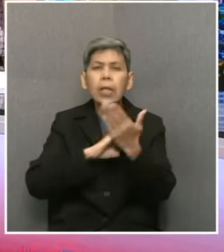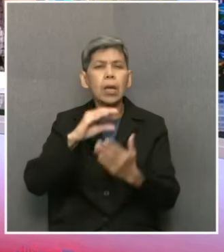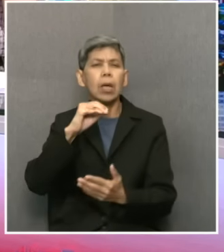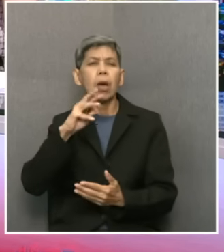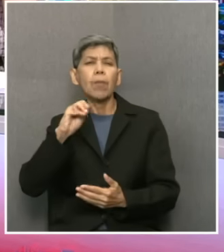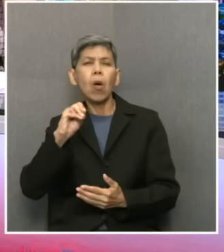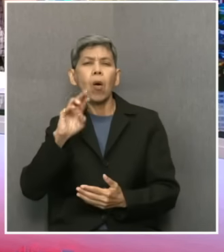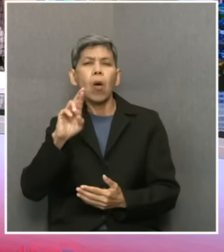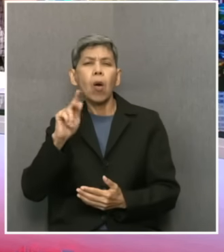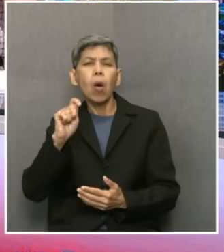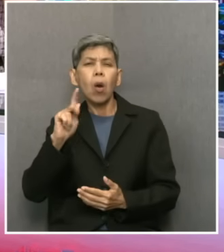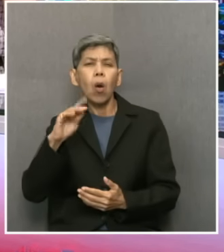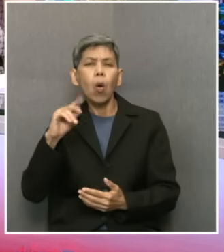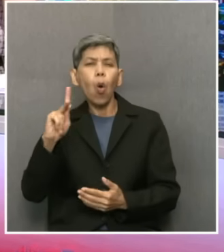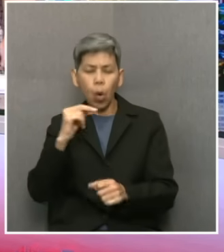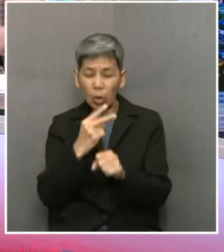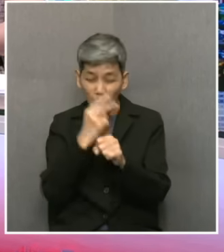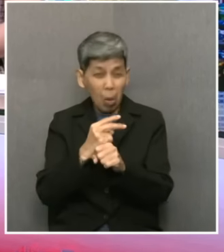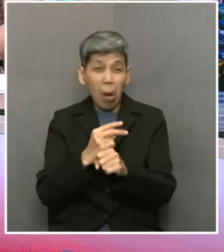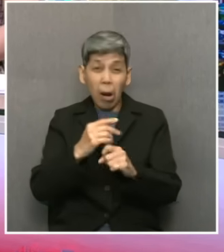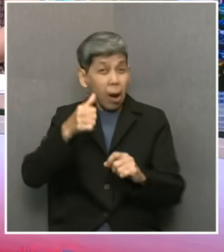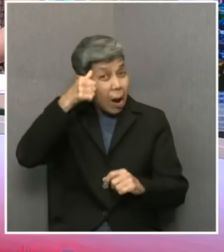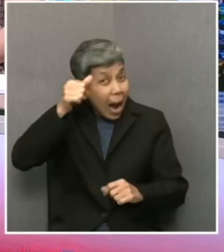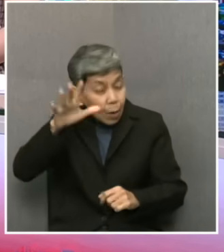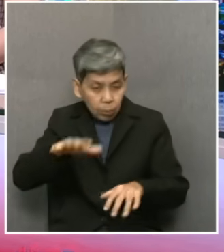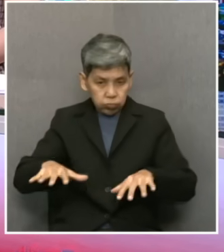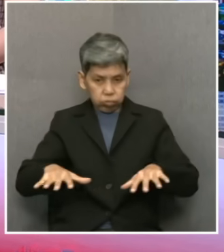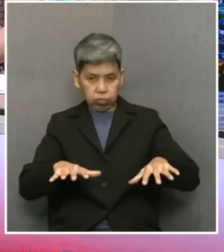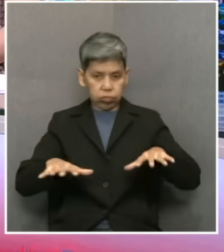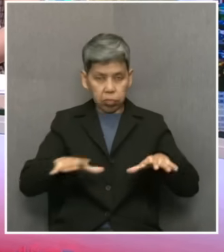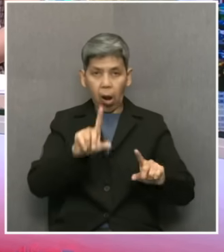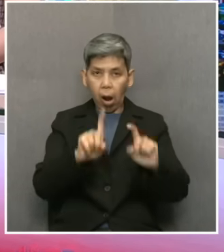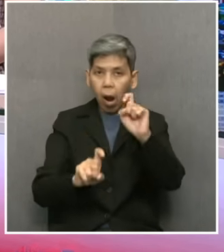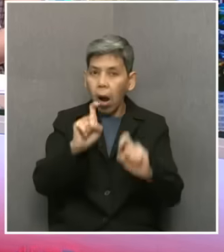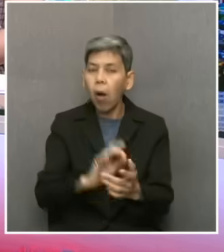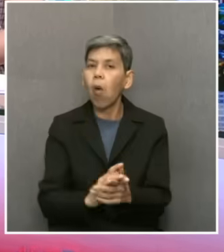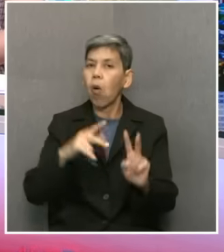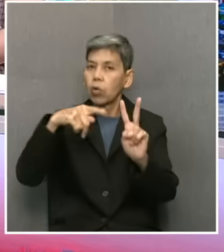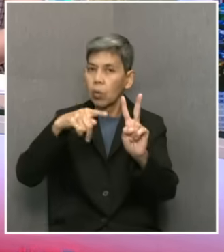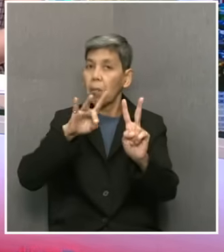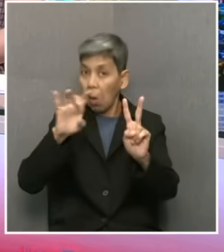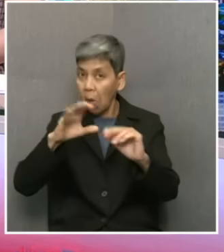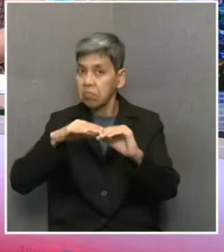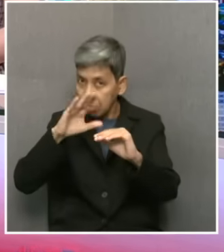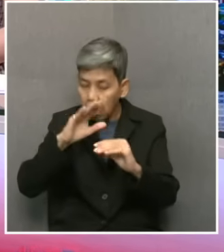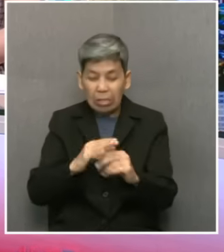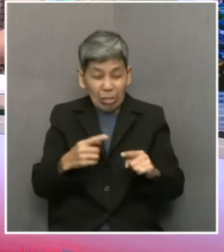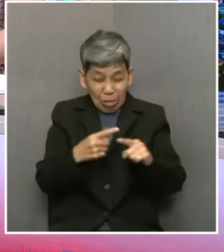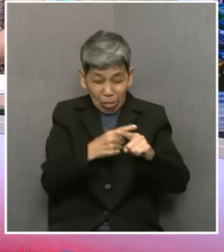แผ่นดินไหวครั้งใหญ่ผ่านพ้นไป5วันแล้วตอนนี้เนี่ยมีรายงานผู้เสียชีวิตทะลุ 2,800 คนผู้บา